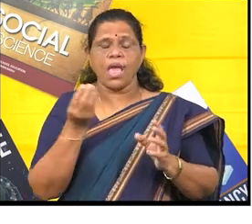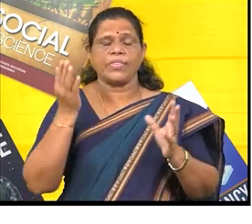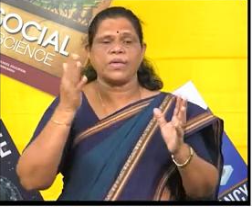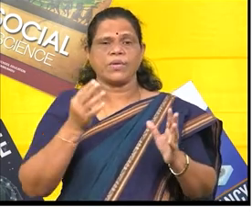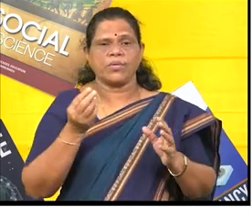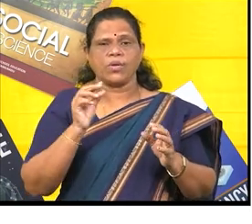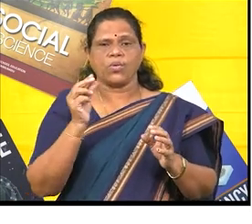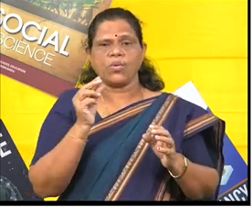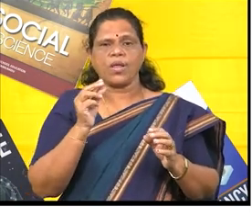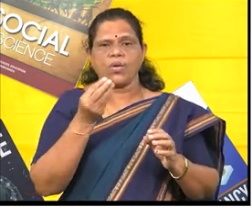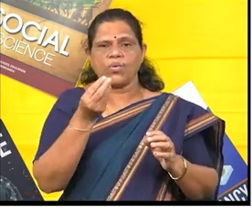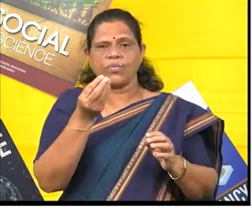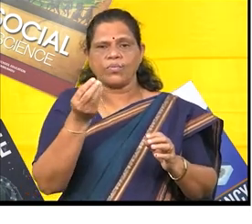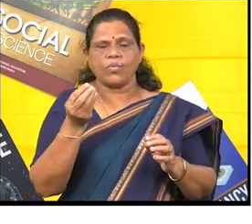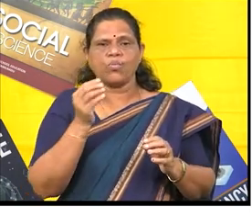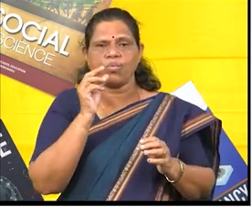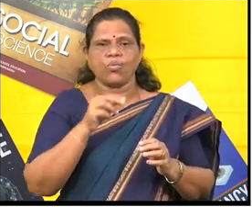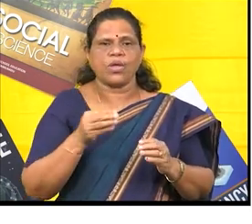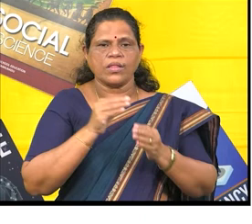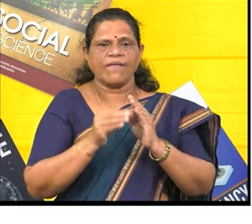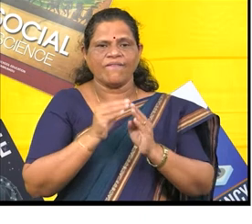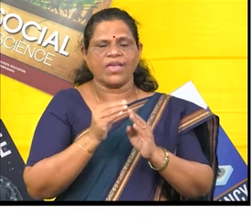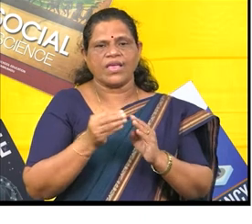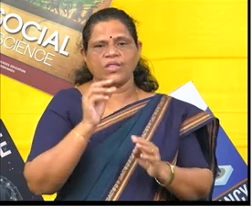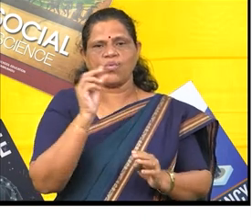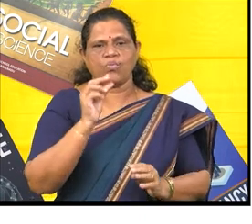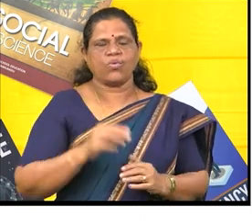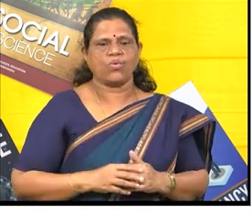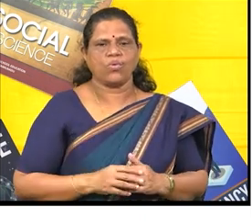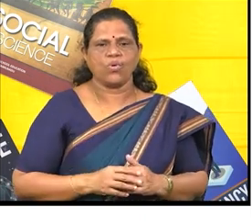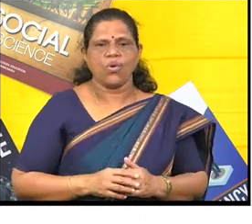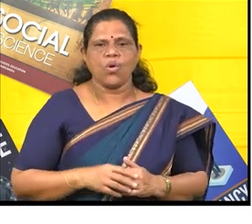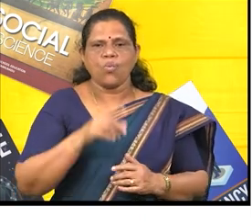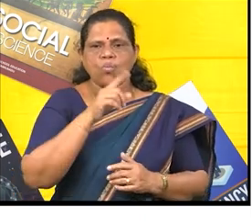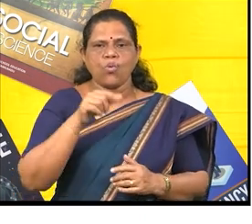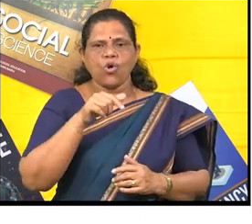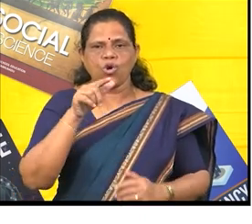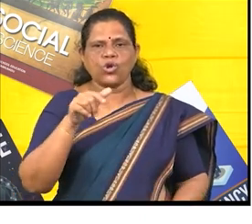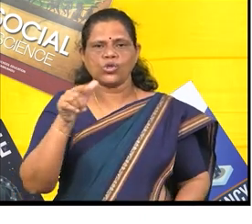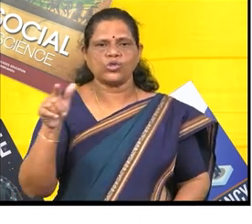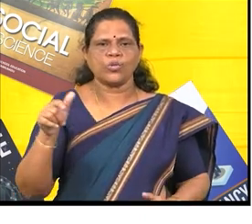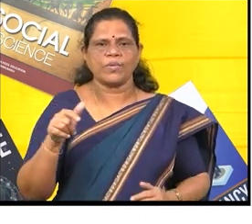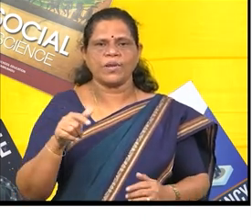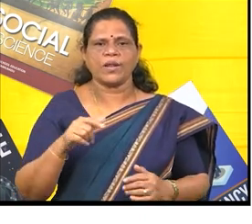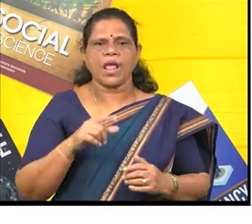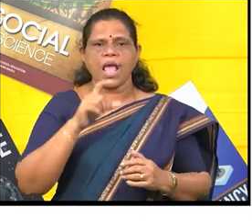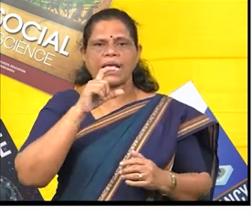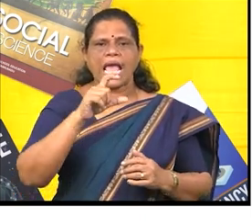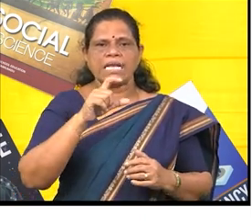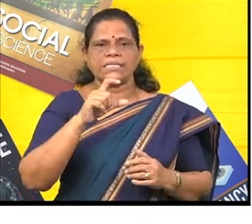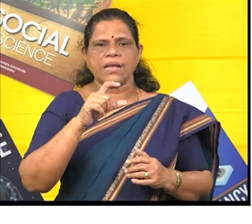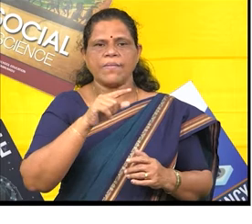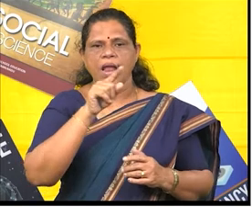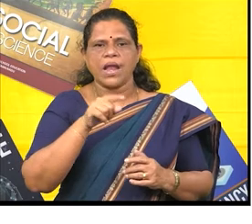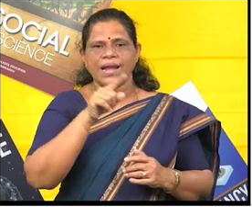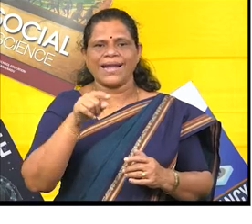சுவையை உண்டாக்குவதற்காக நம்ம எடுத்துக்கொள்ளக்கூடிய ஒரு வேதிப்பொருள் தான், அதை தான் சுவையூட்டிகள்னு சொல்லுவோம். அதாவது மோனோசோடியம் குளுட்டமேட், கால்சியம்